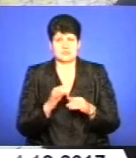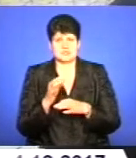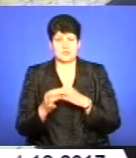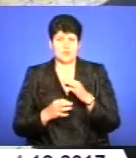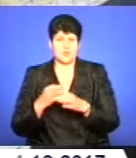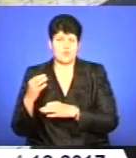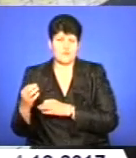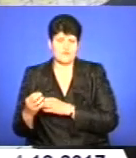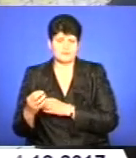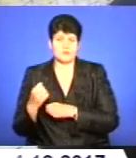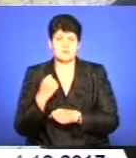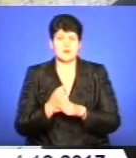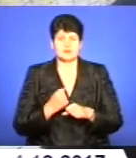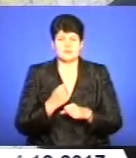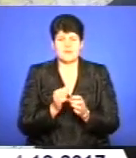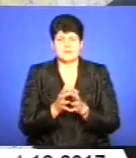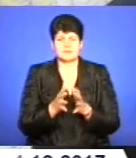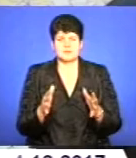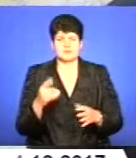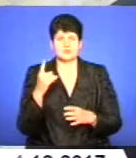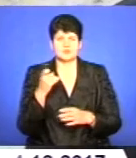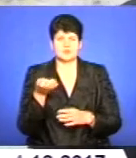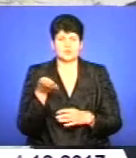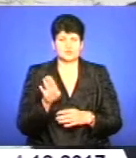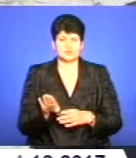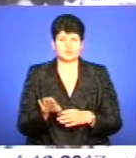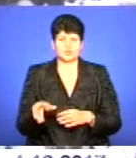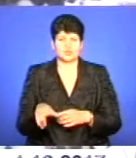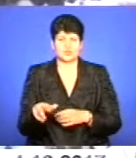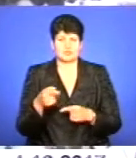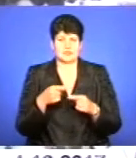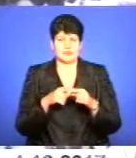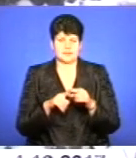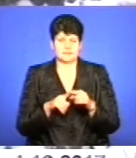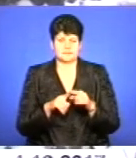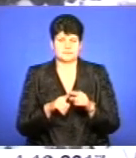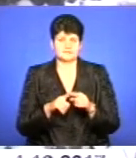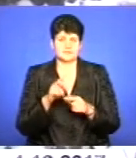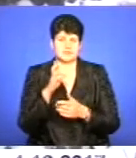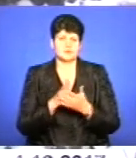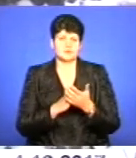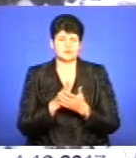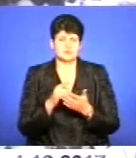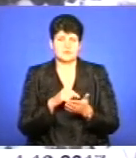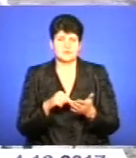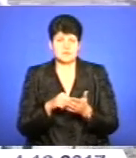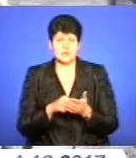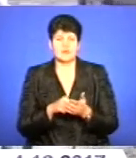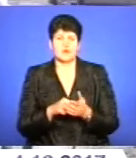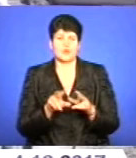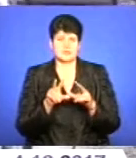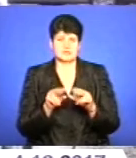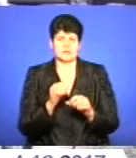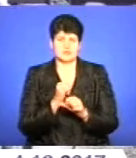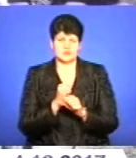цілодобово, працювало більше 100 одиниць дорожньої техніки. Комунальні служби міста та області й надалі обіцяють